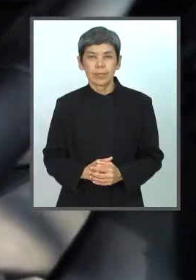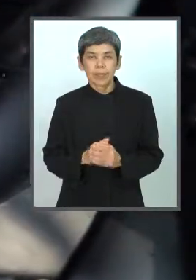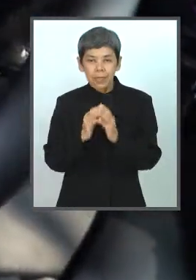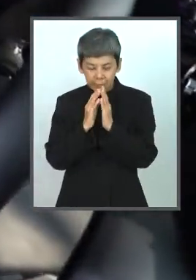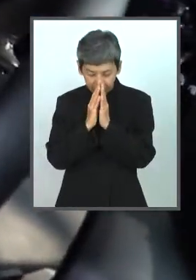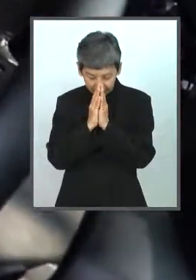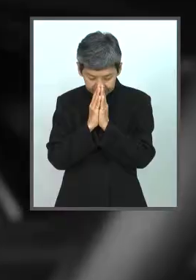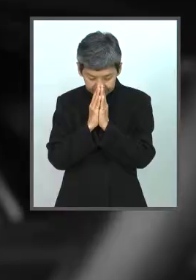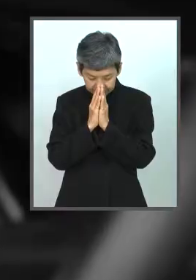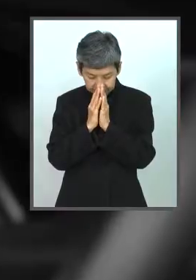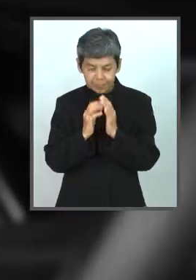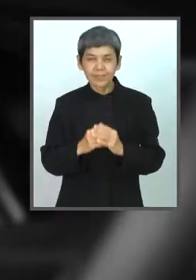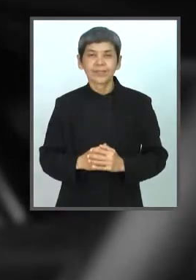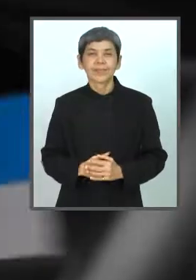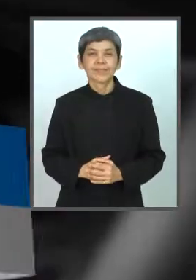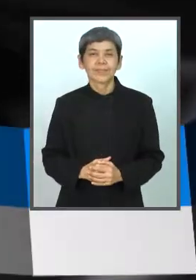สวัสดีครับ